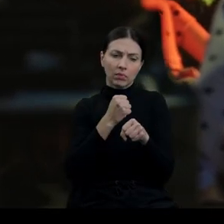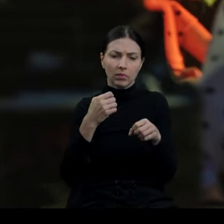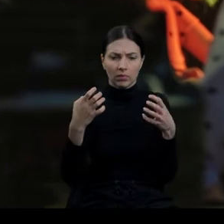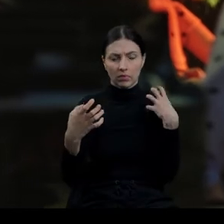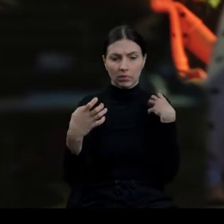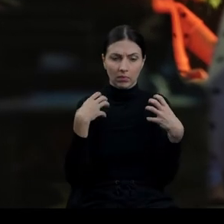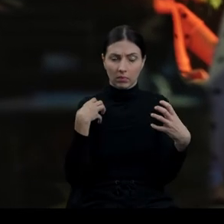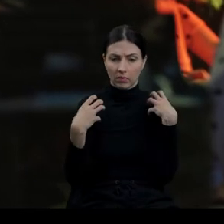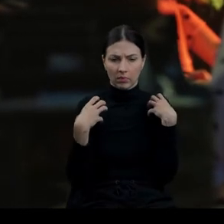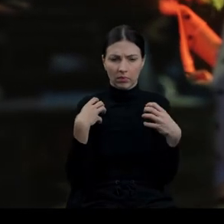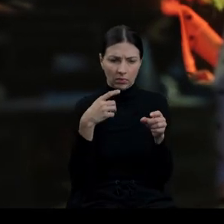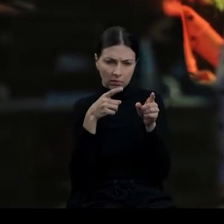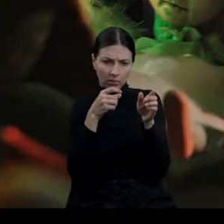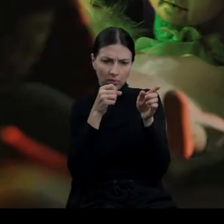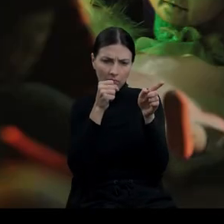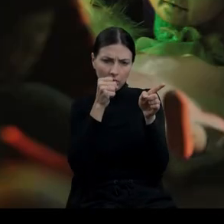Lalki nie ma,